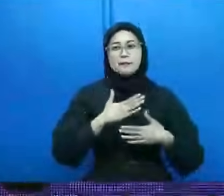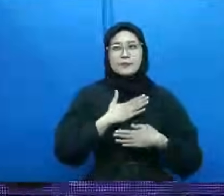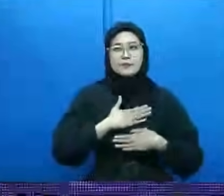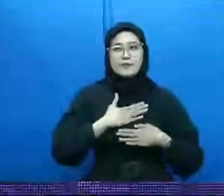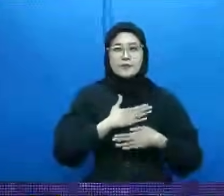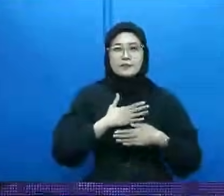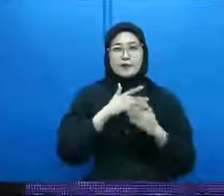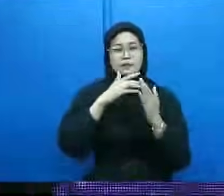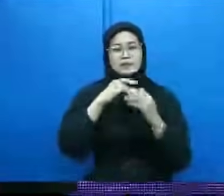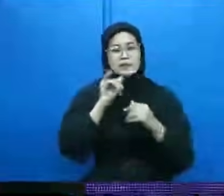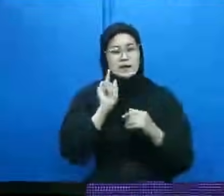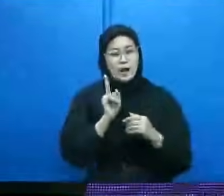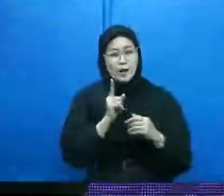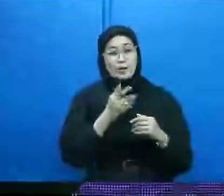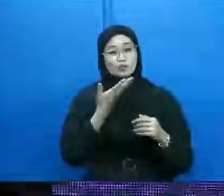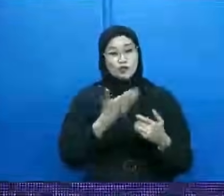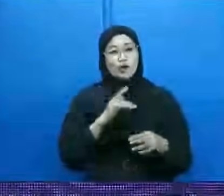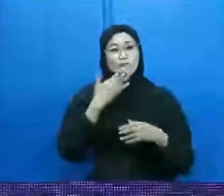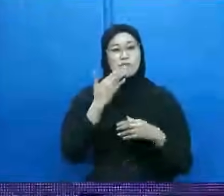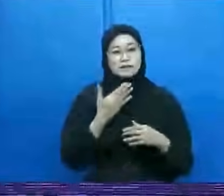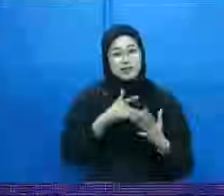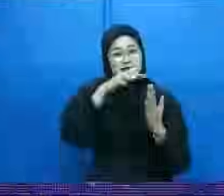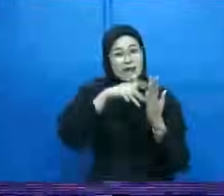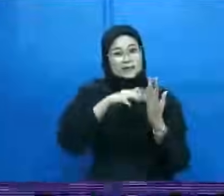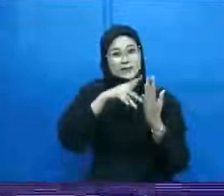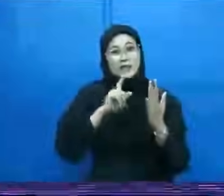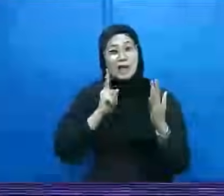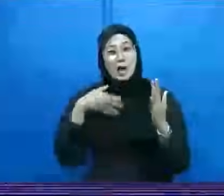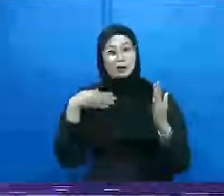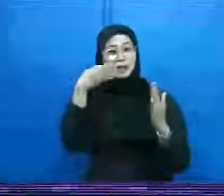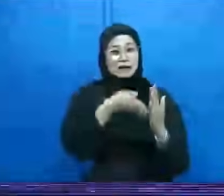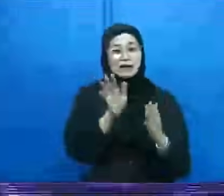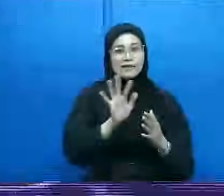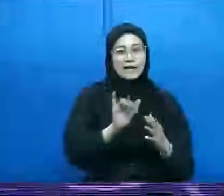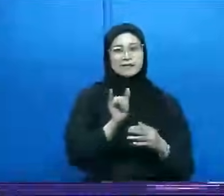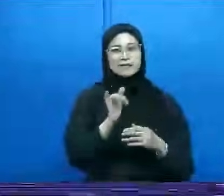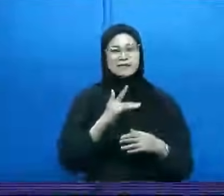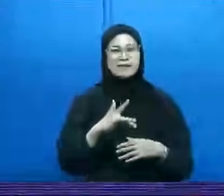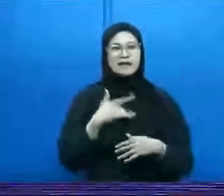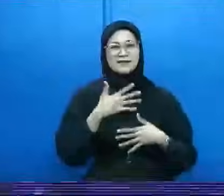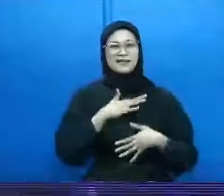sekali taklim sudah bisa. Dulu mau tahajud, masih kalah sama bola.